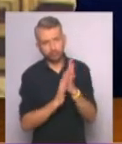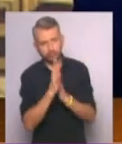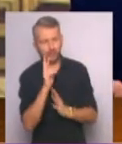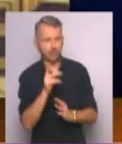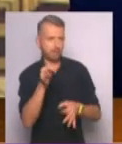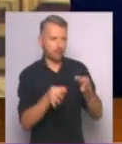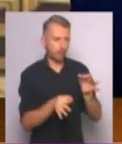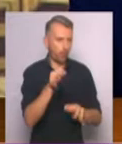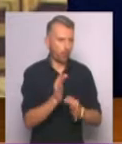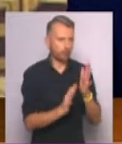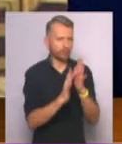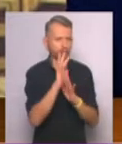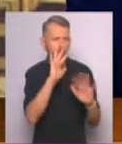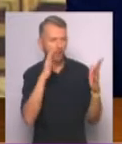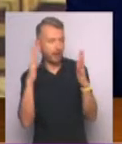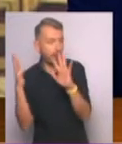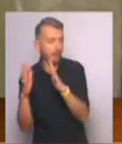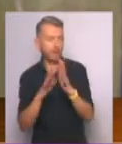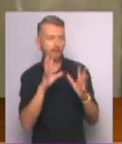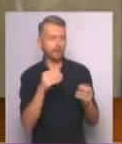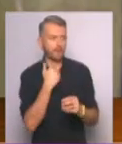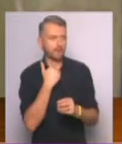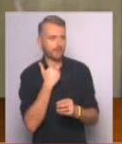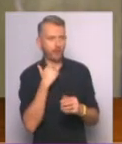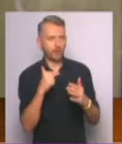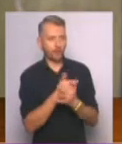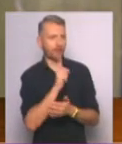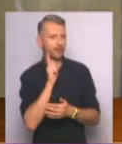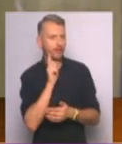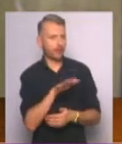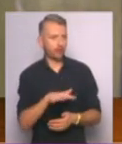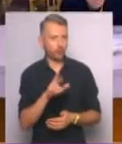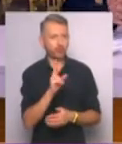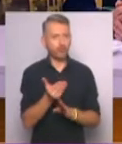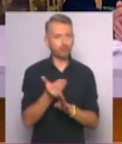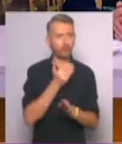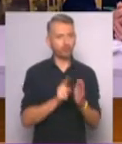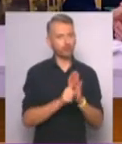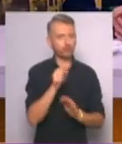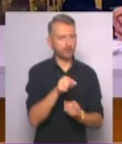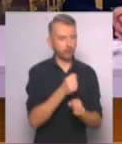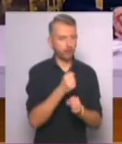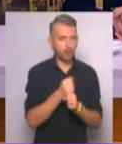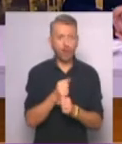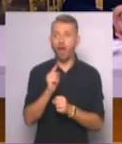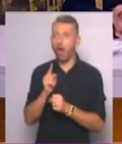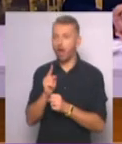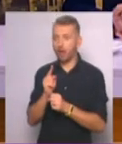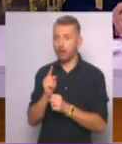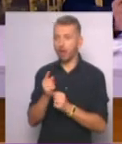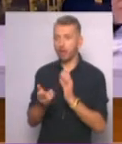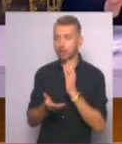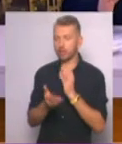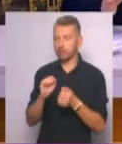природа, заросла деревами. Вже вона дійсно нагадує знову зелену зону, як до початку цих робіт. Але сваї залишаються?